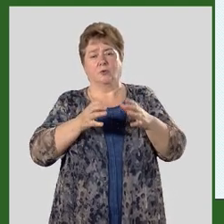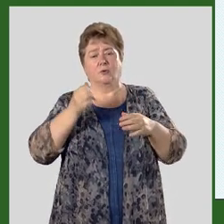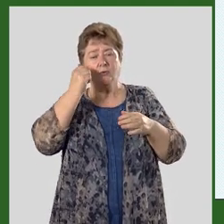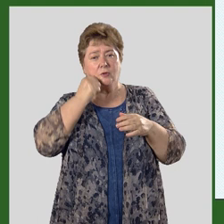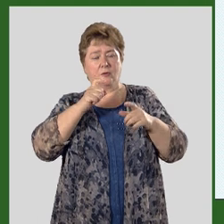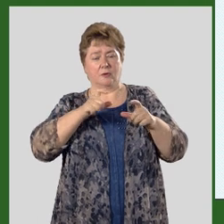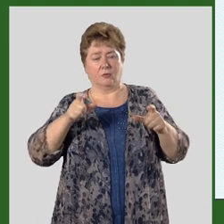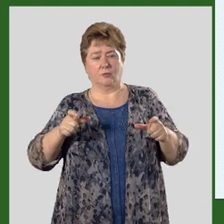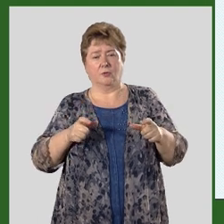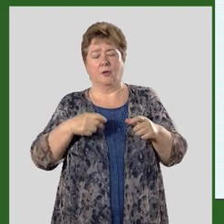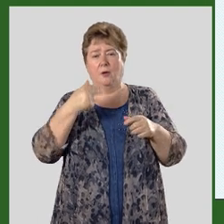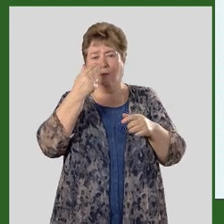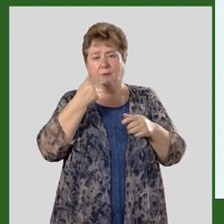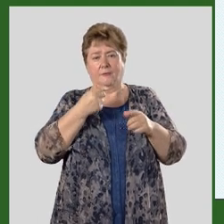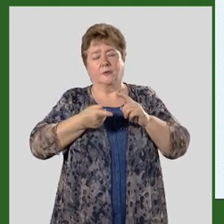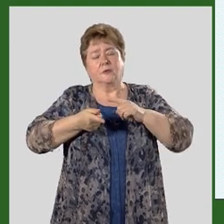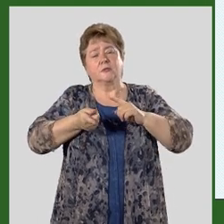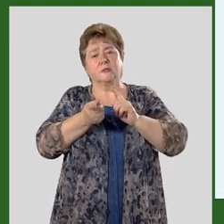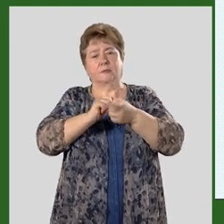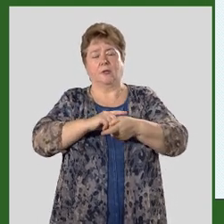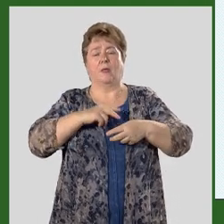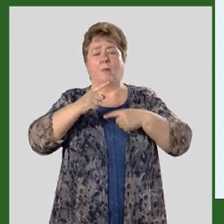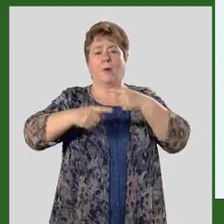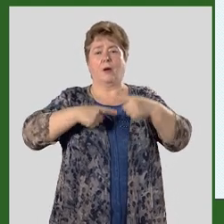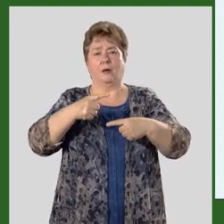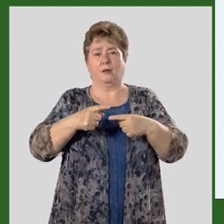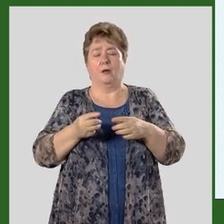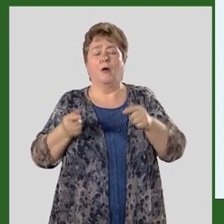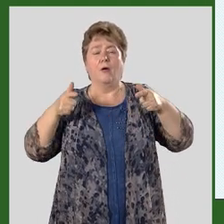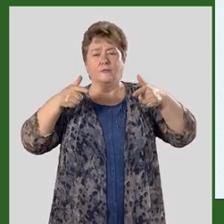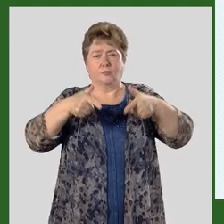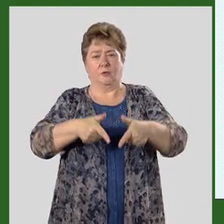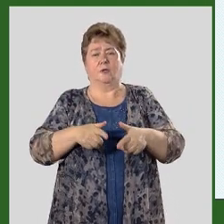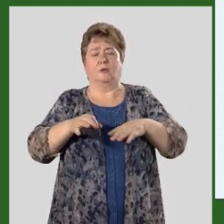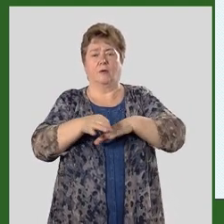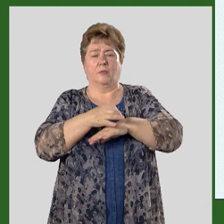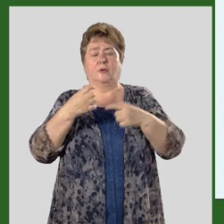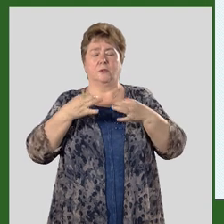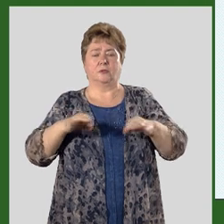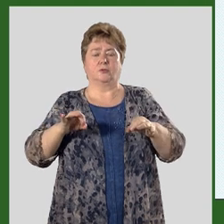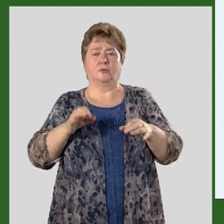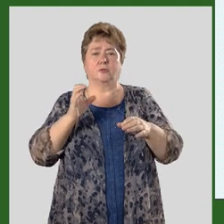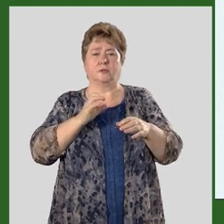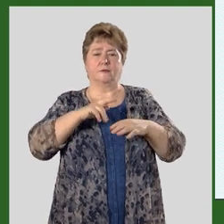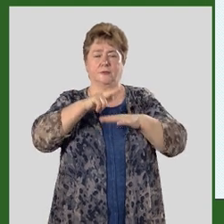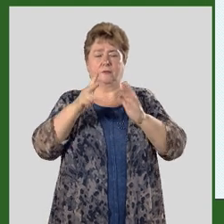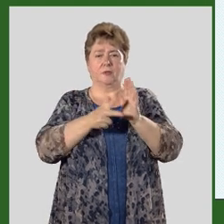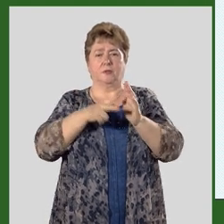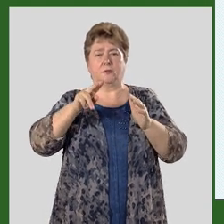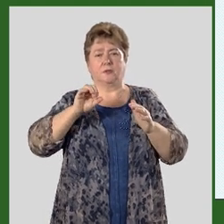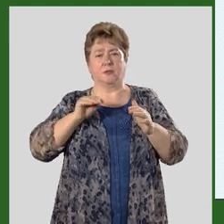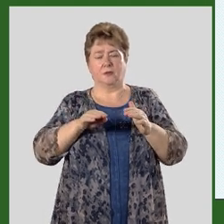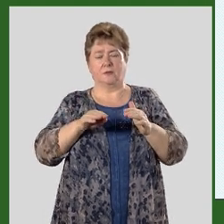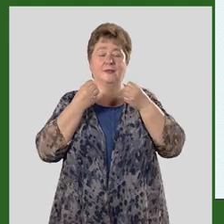людях, традиционная смена поколений. Вступление в брак разрешен с 18-летнего